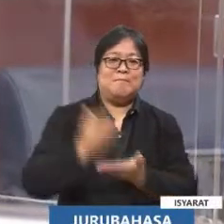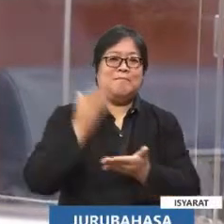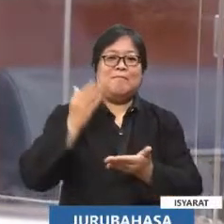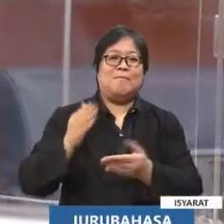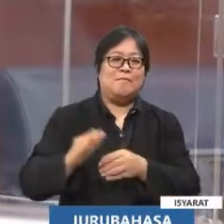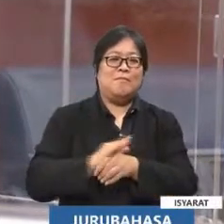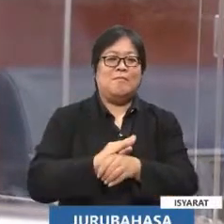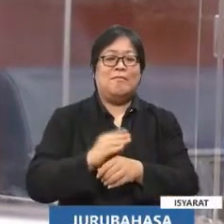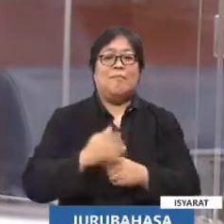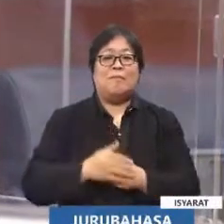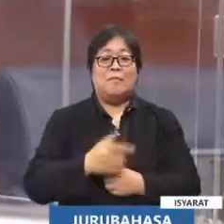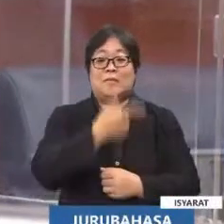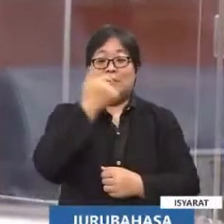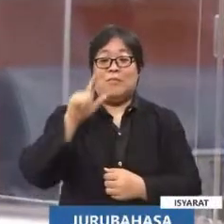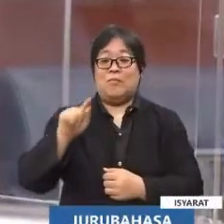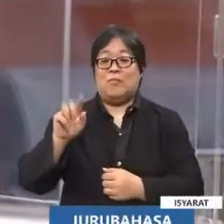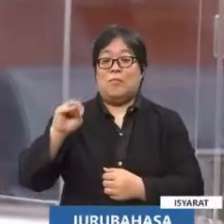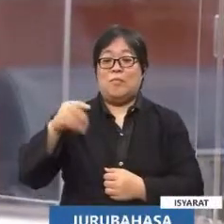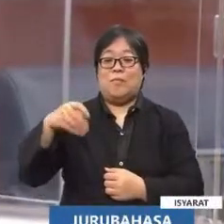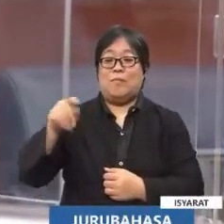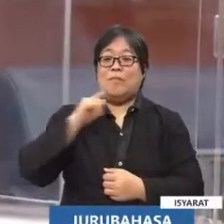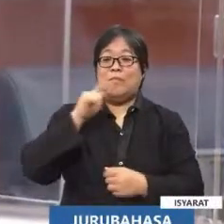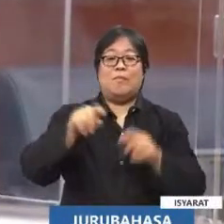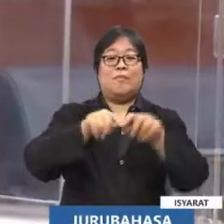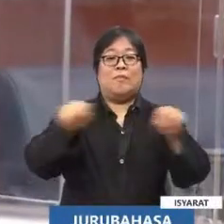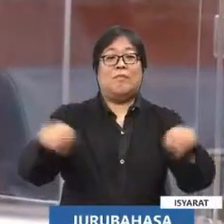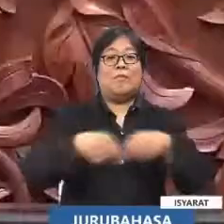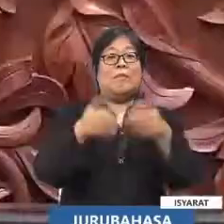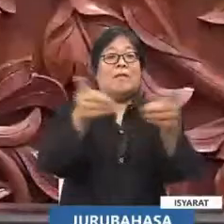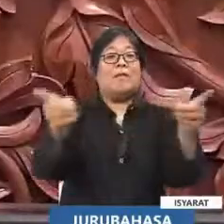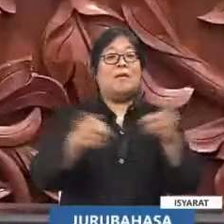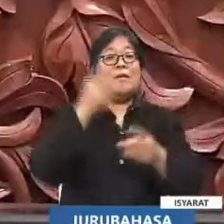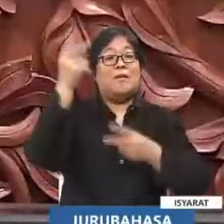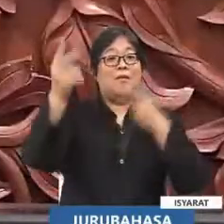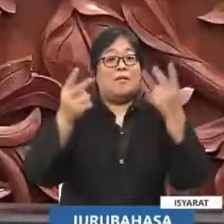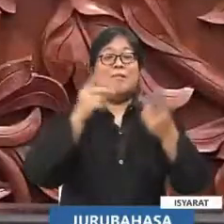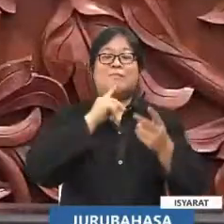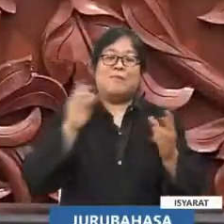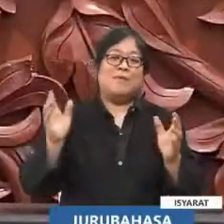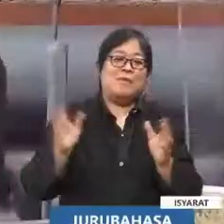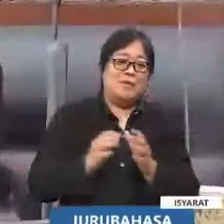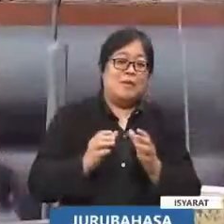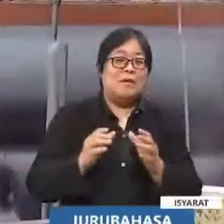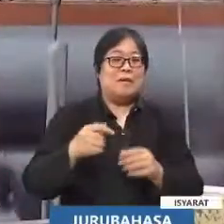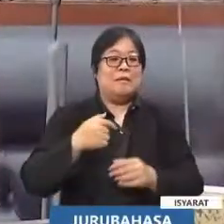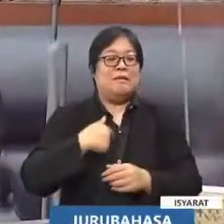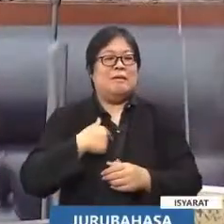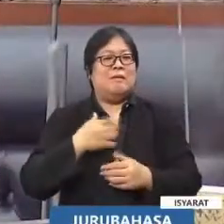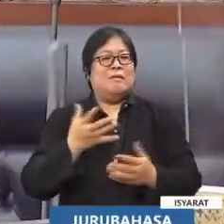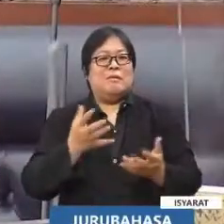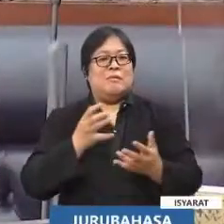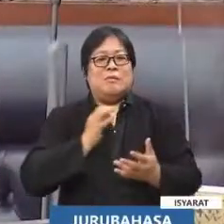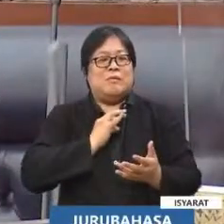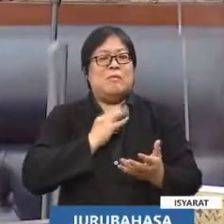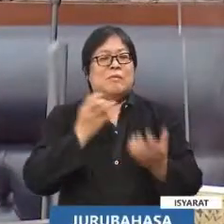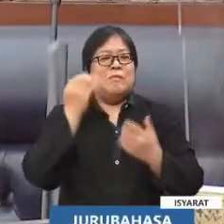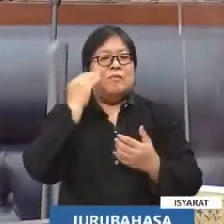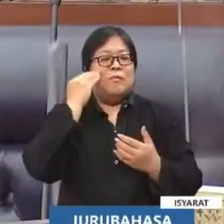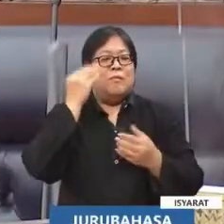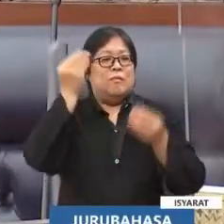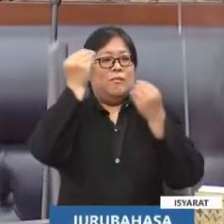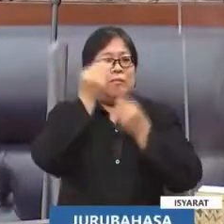oleh kerana Tumpat adalah merupakan salah satu daerah pelancongan walaupun kecil, saya terpanggil untuk mendapat